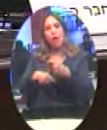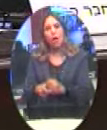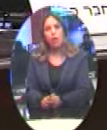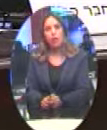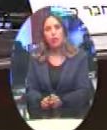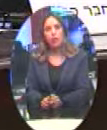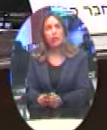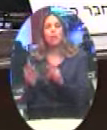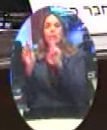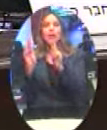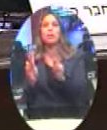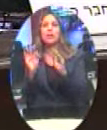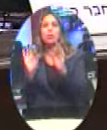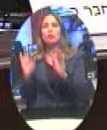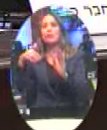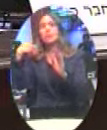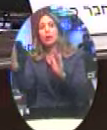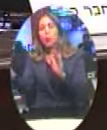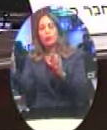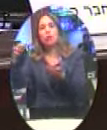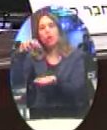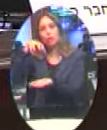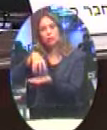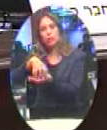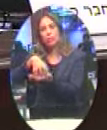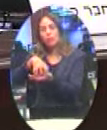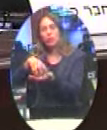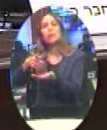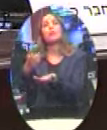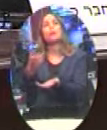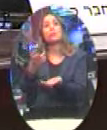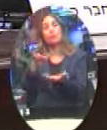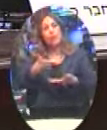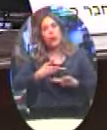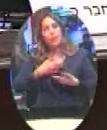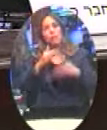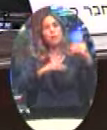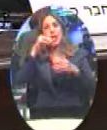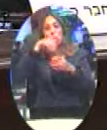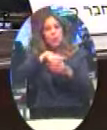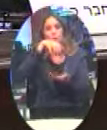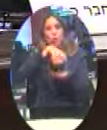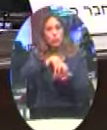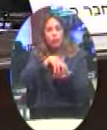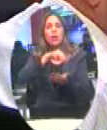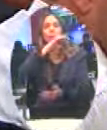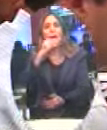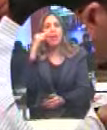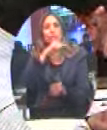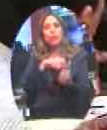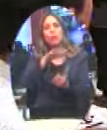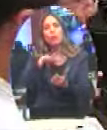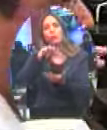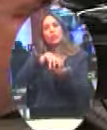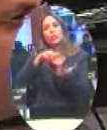מקפיאים רשמית מחוץ לגושים, תמורת בנייה בתוך הגושים, מעלה אדומים, גוש עציון, אריאל.